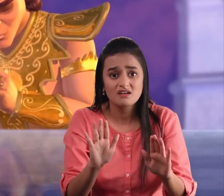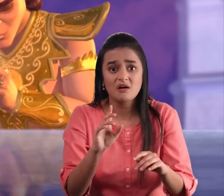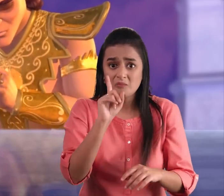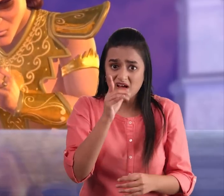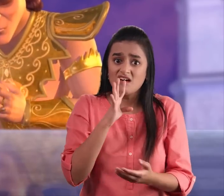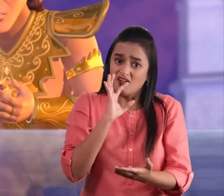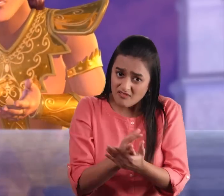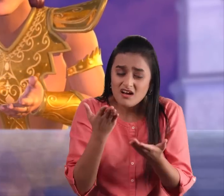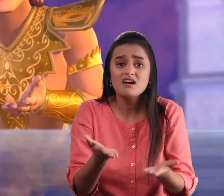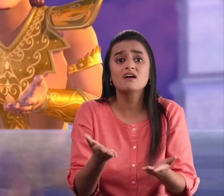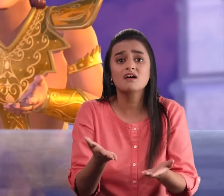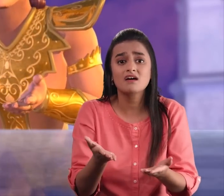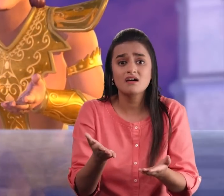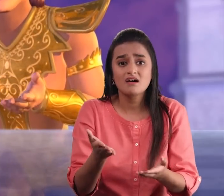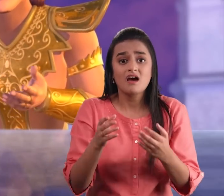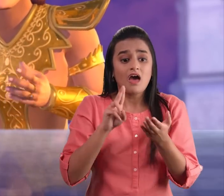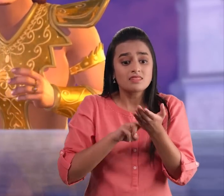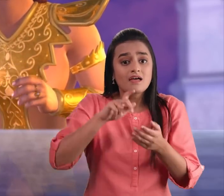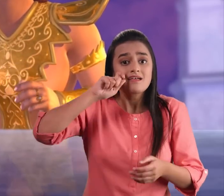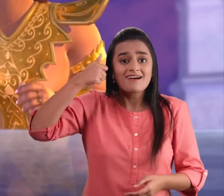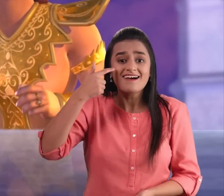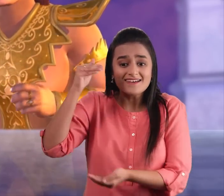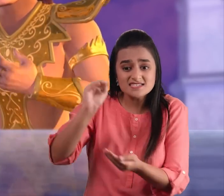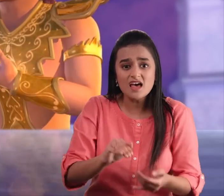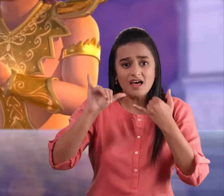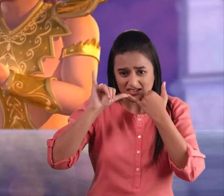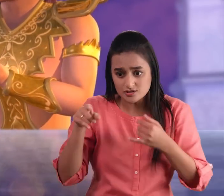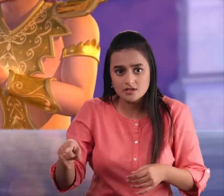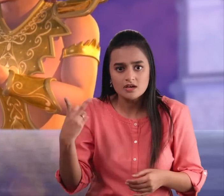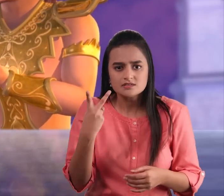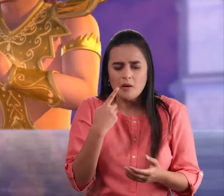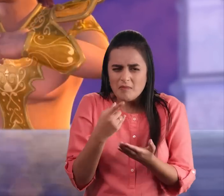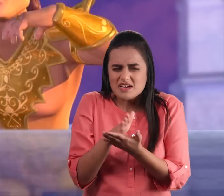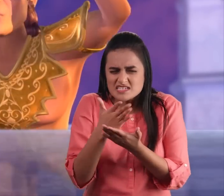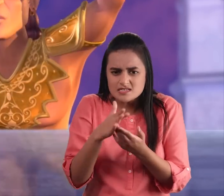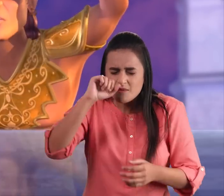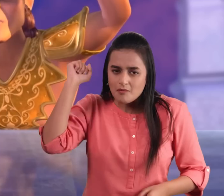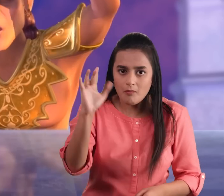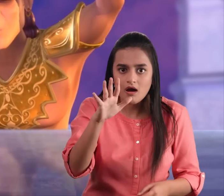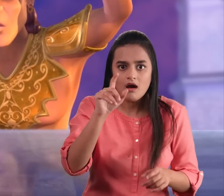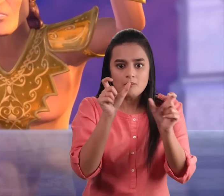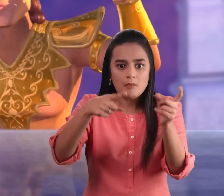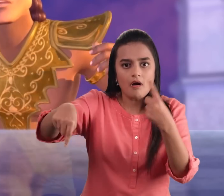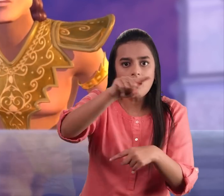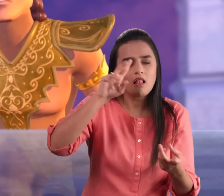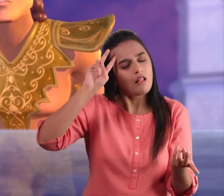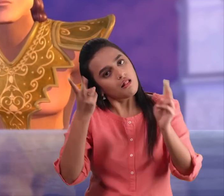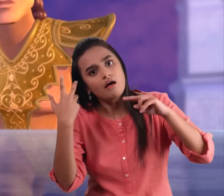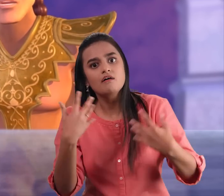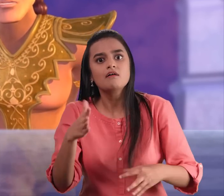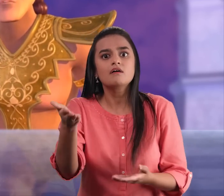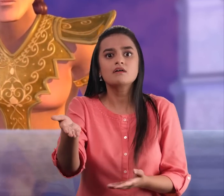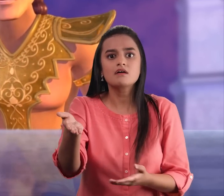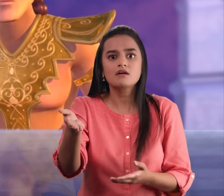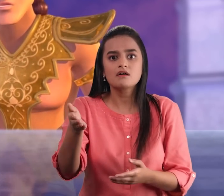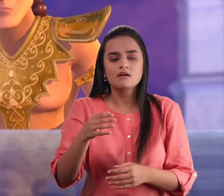हूँ देवराज, लेकिन यही सच है। नंद के पुत्र कृष्ण ने अपनी चमत्कारी शक्तियों का प्रयोग करके वृंदावन